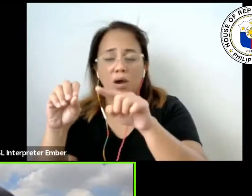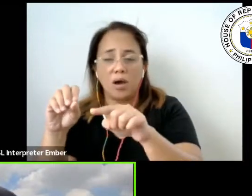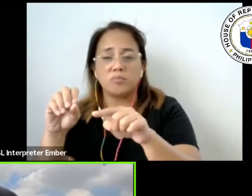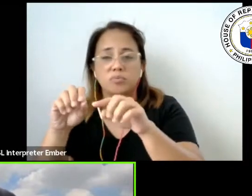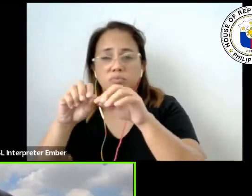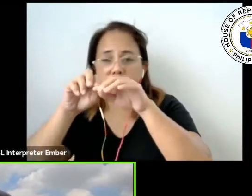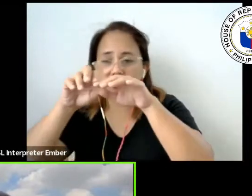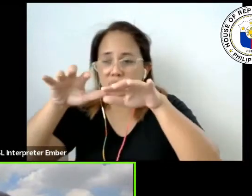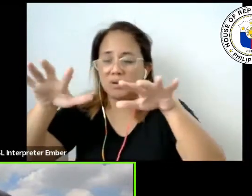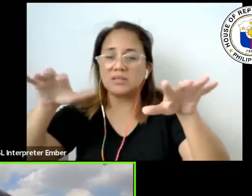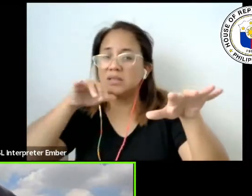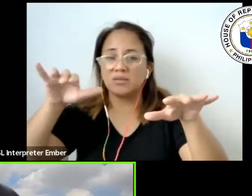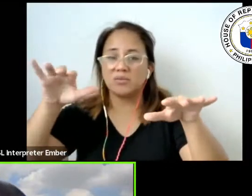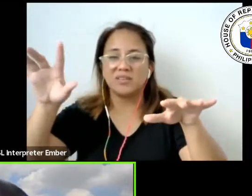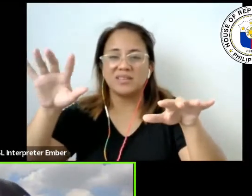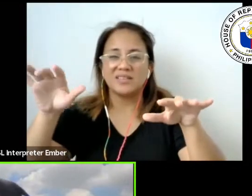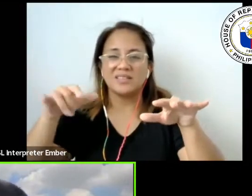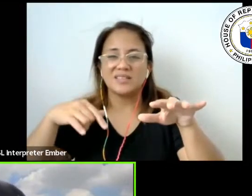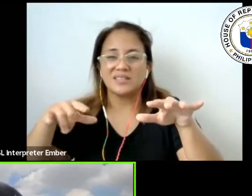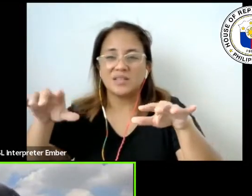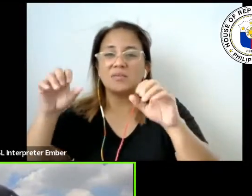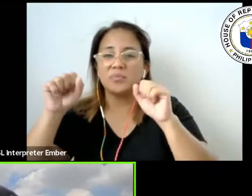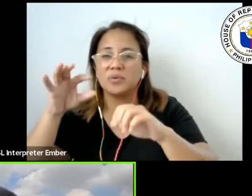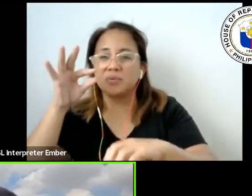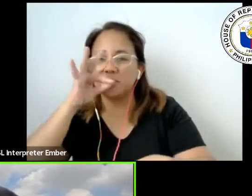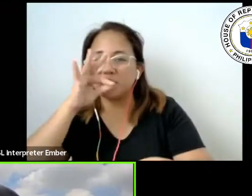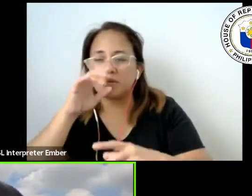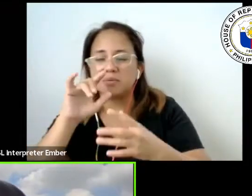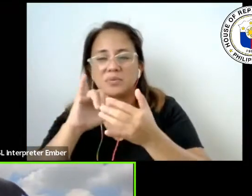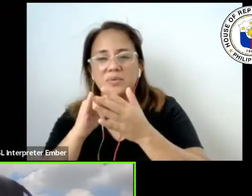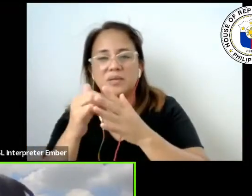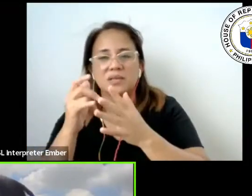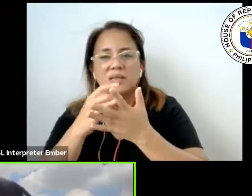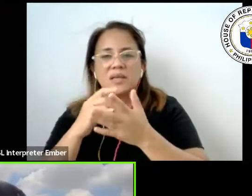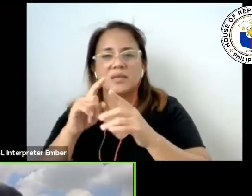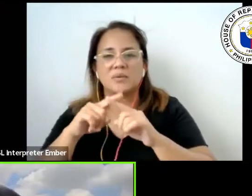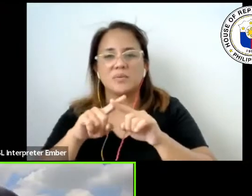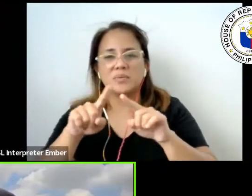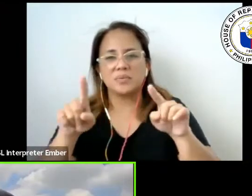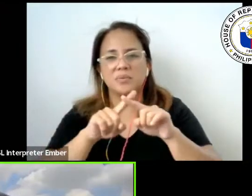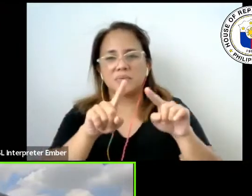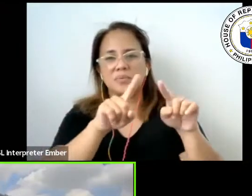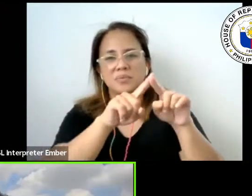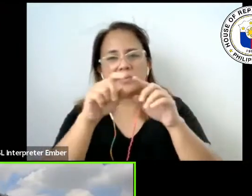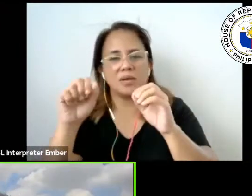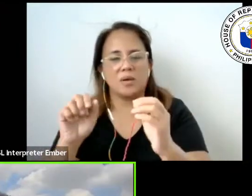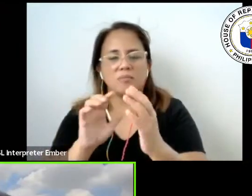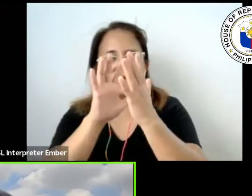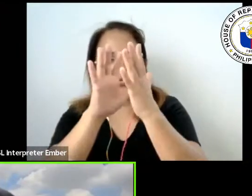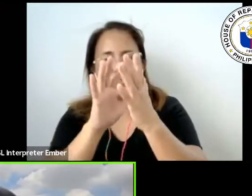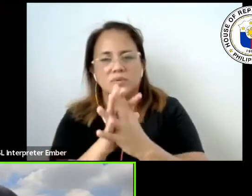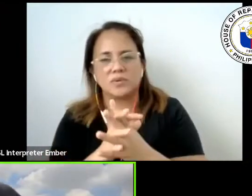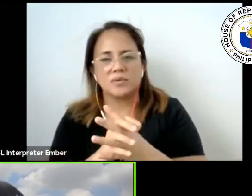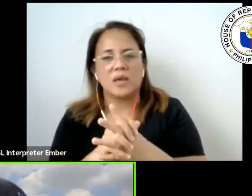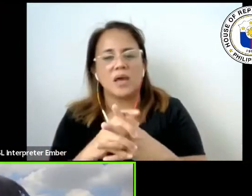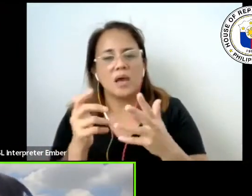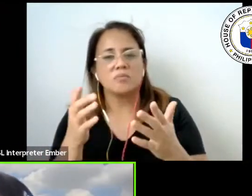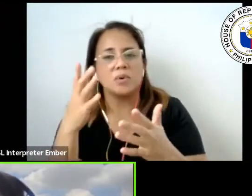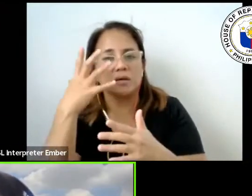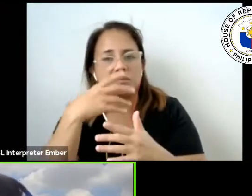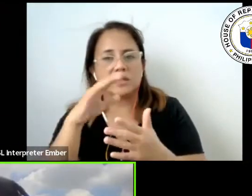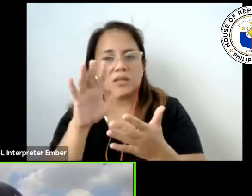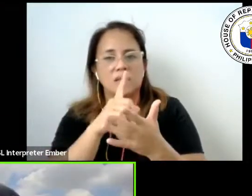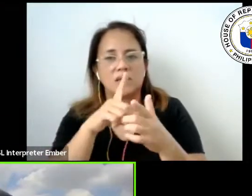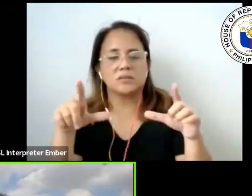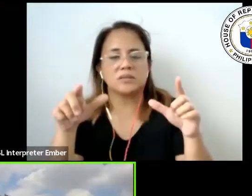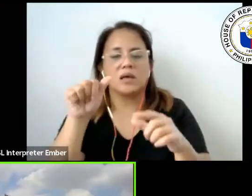lahat nagtatsabakano, pwedeng mag-Filipino. So naging differentiated ang approach. At may mga magagandang lugar din kagaya